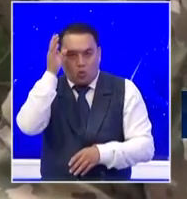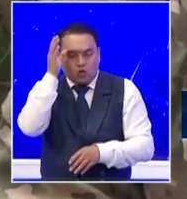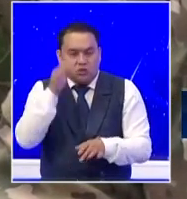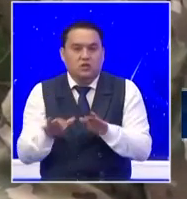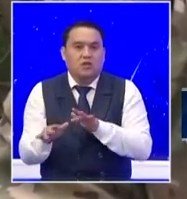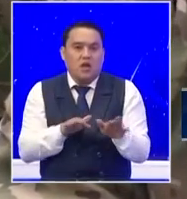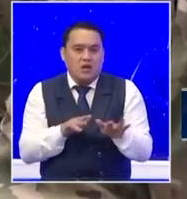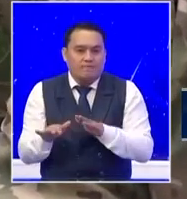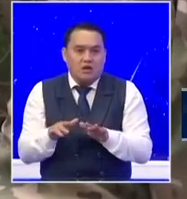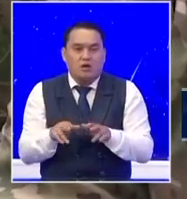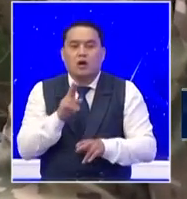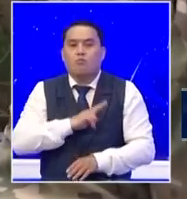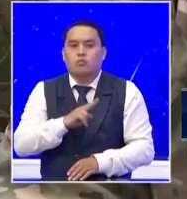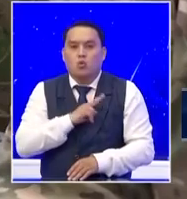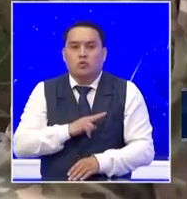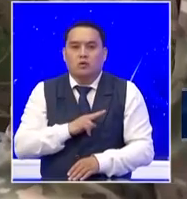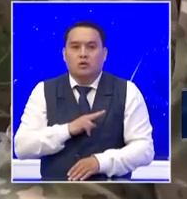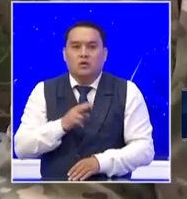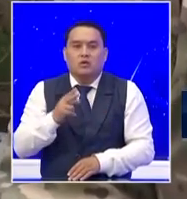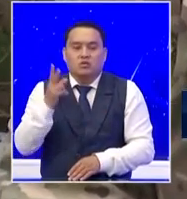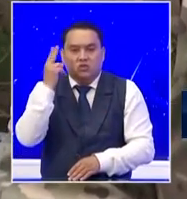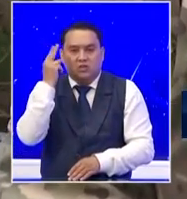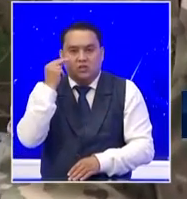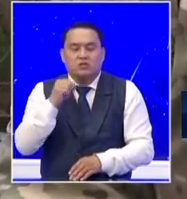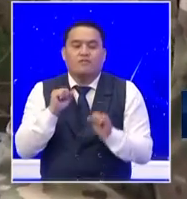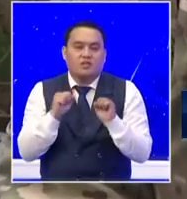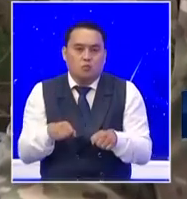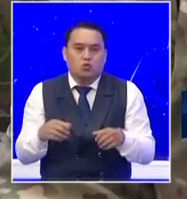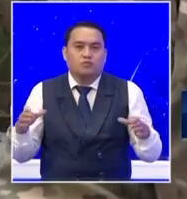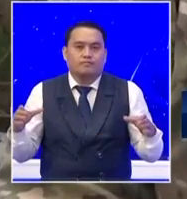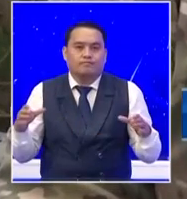бы эколого-просветительская работа среди местного населения, его